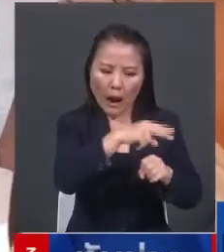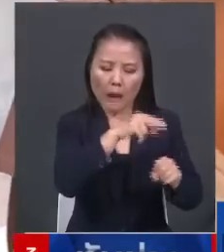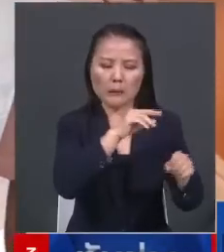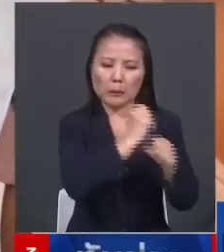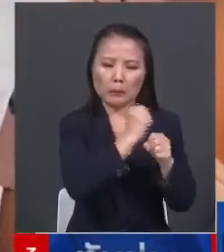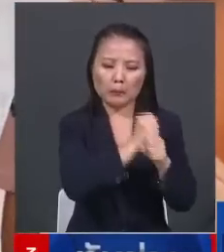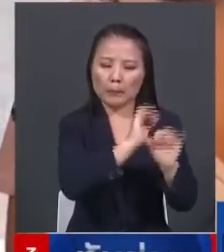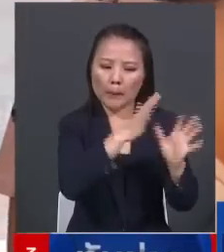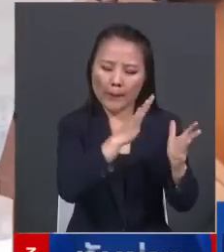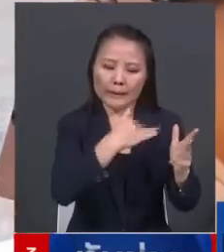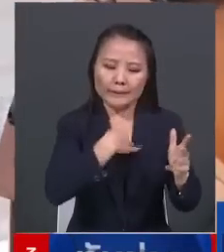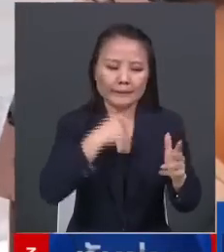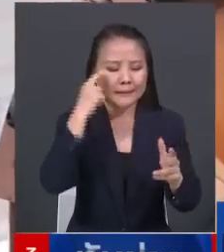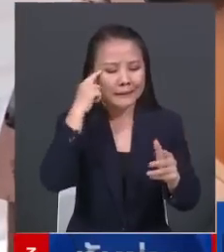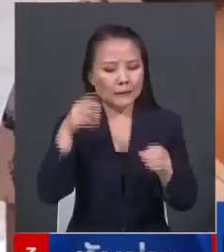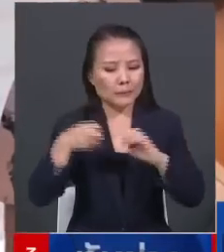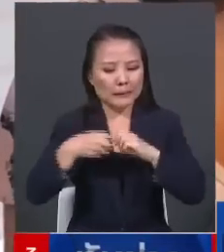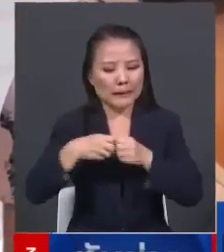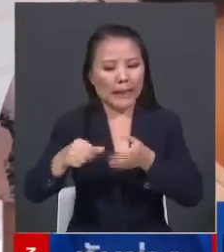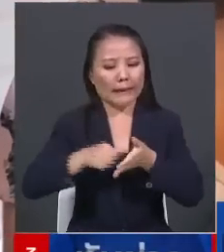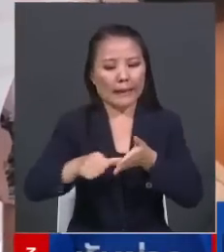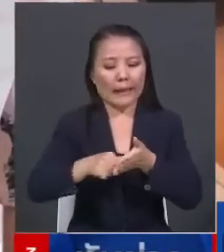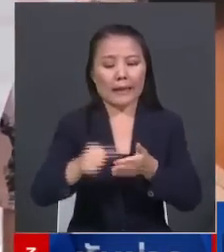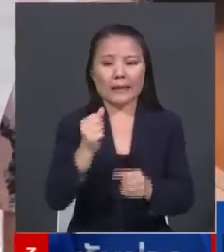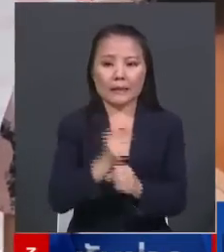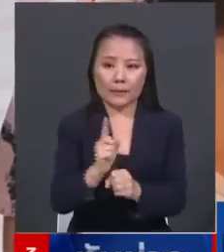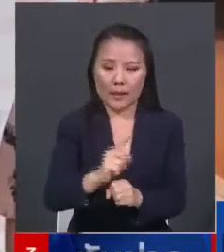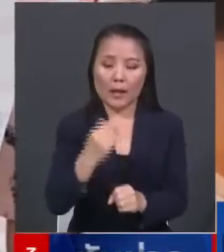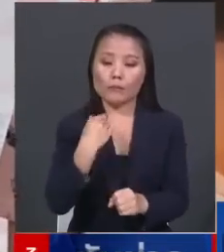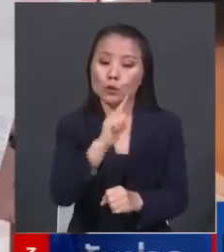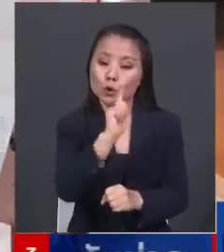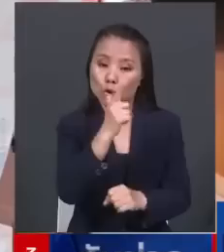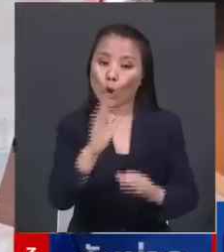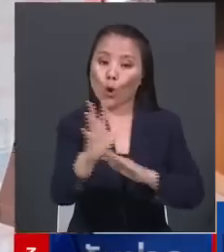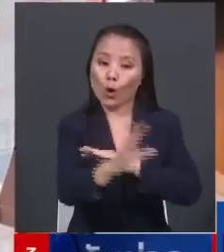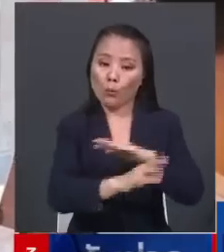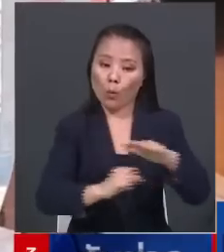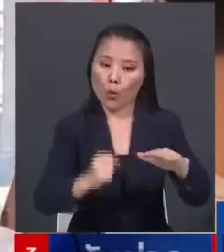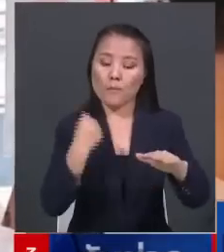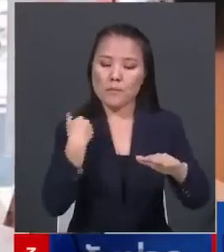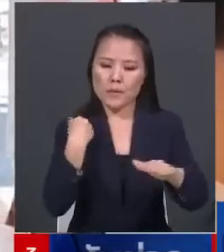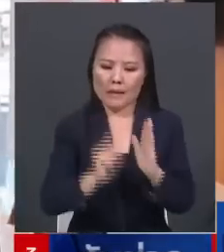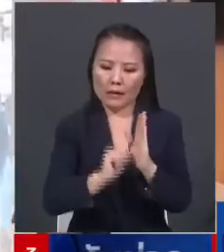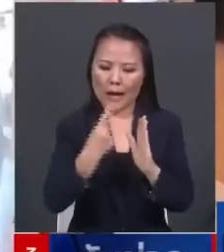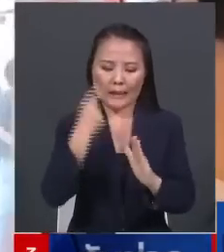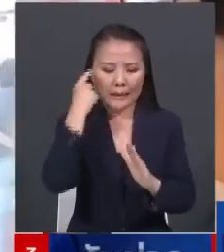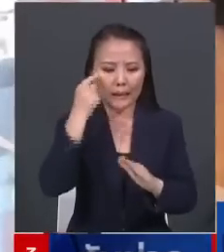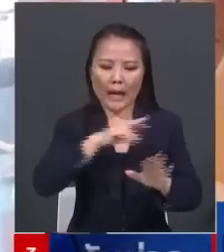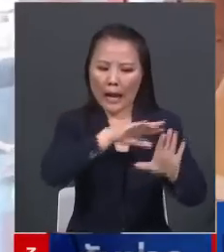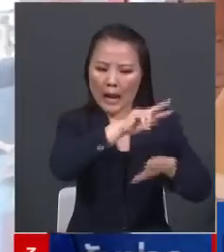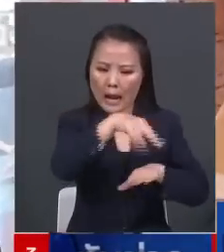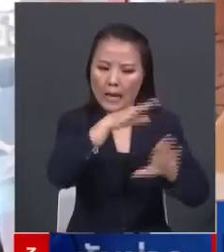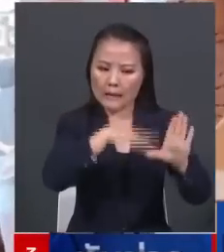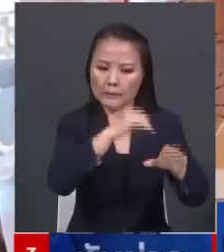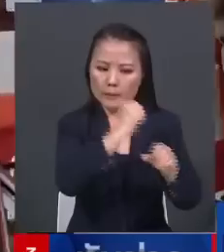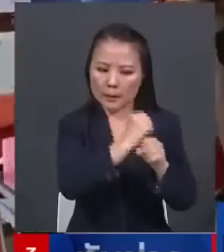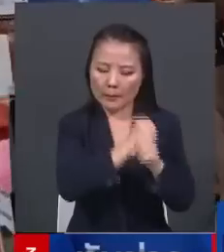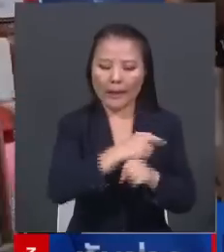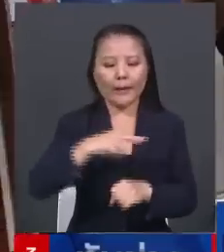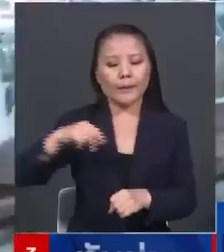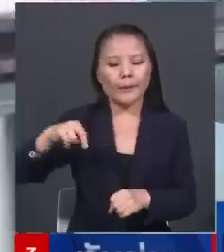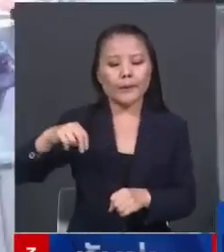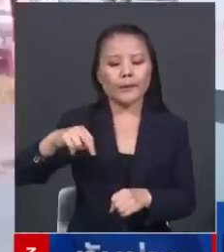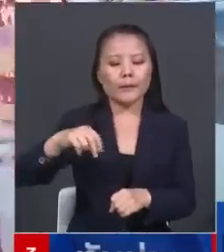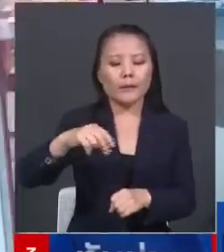ได้ก็เลยต้องหาทางออกด้วยการไปก่อเหตุชิงทองคือตอนแรกเนี่ยนะคะจะไปหางานทำก็เดินเท้าออกไปเรื่